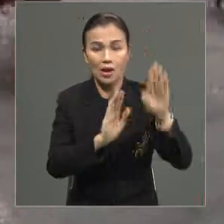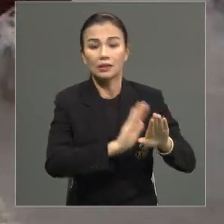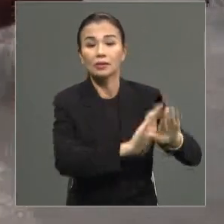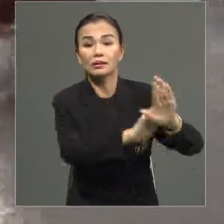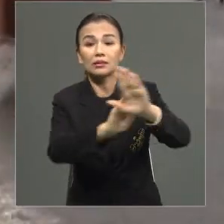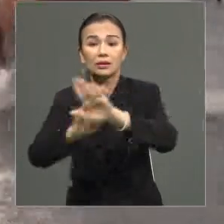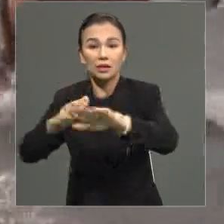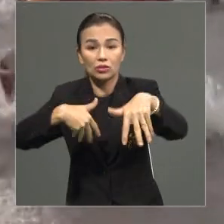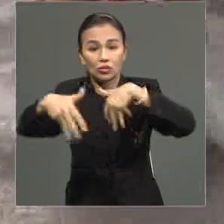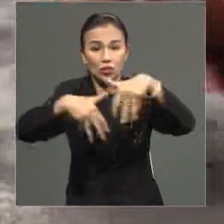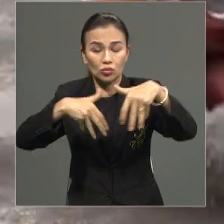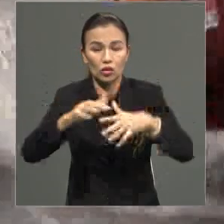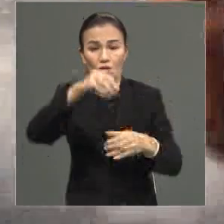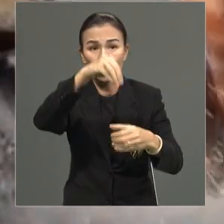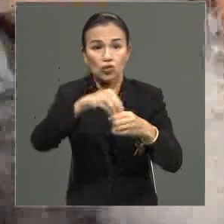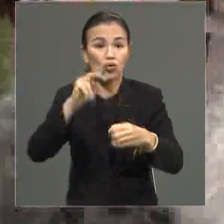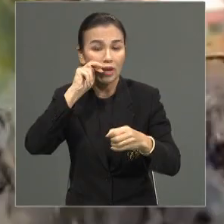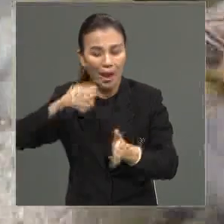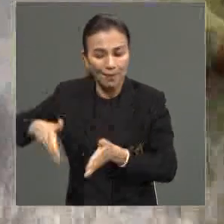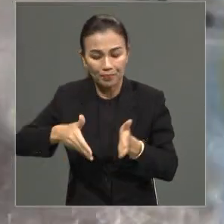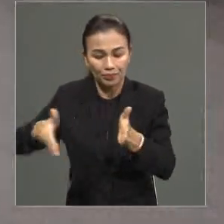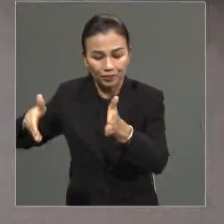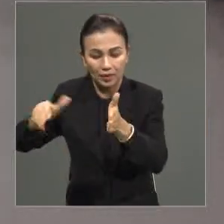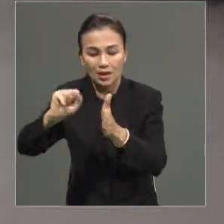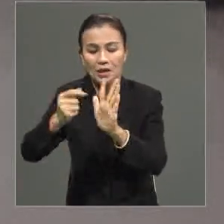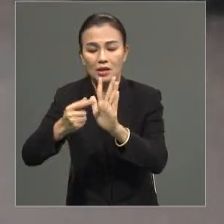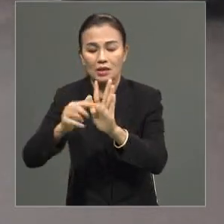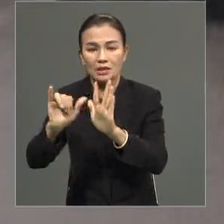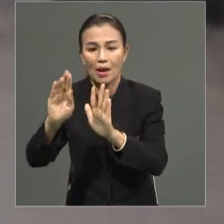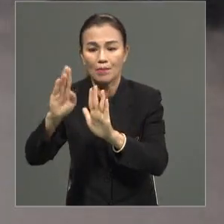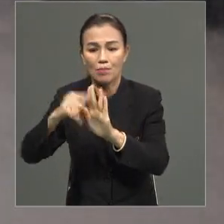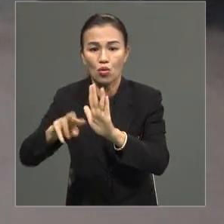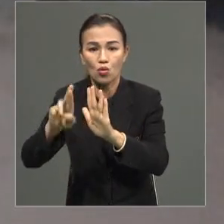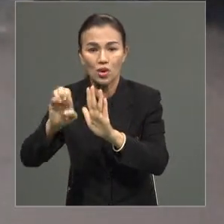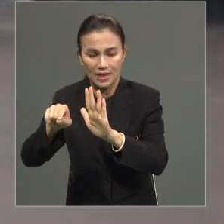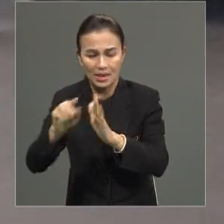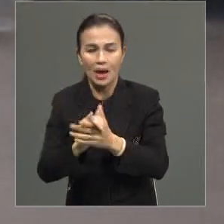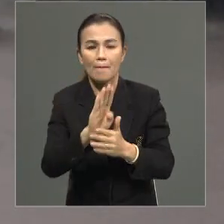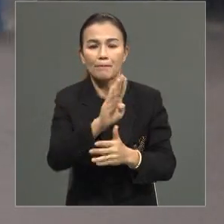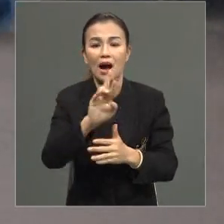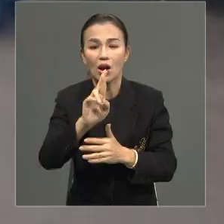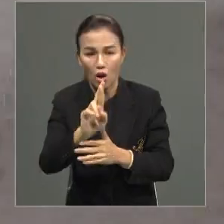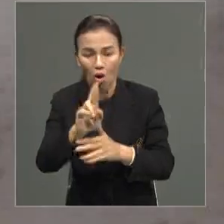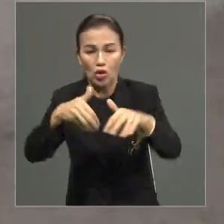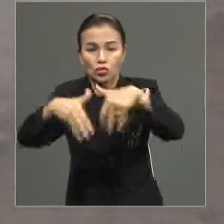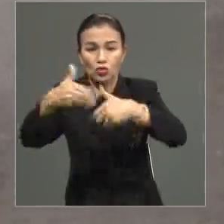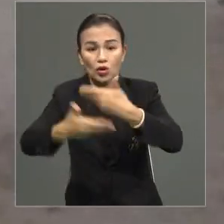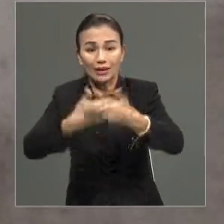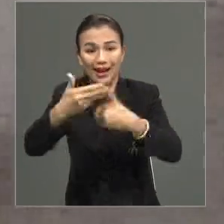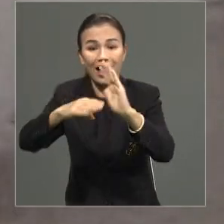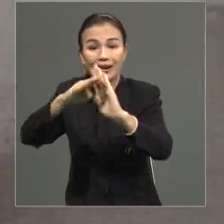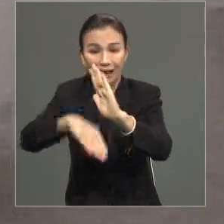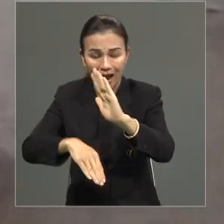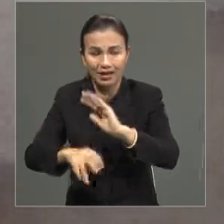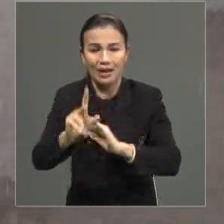ชาชนนะที่อาศัยอยู่ริมแม่น้ำสายบุรีไล่ไปเลยนะครับตั้งแต่บ้านละแอตำบลบาลอชุมชนตลาดล่างตำบลกายู